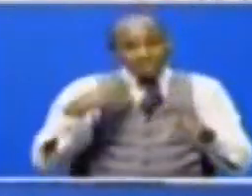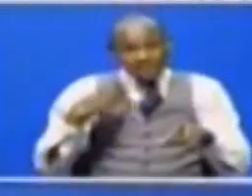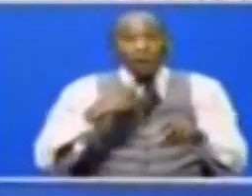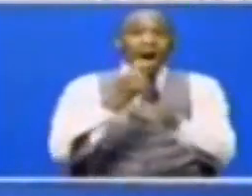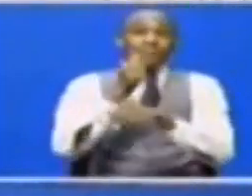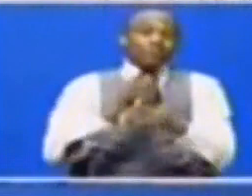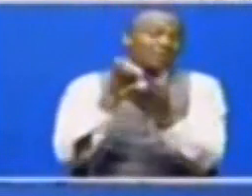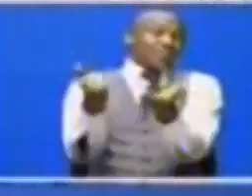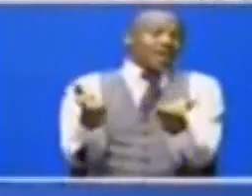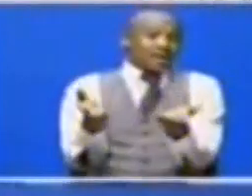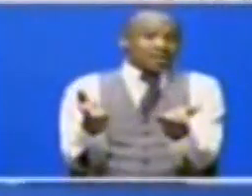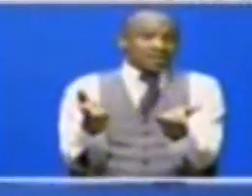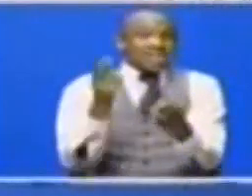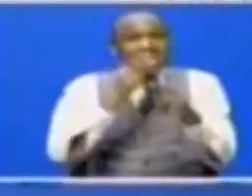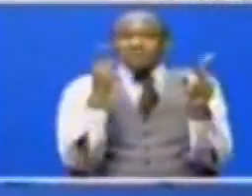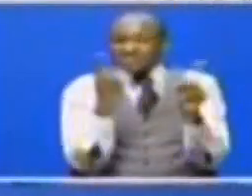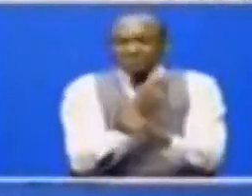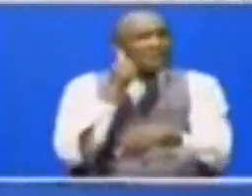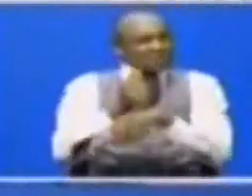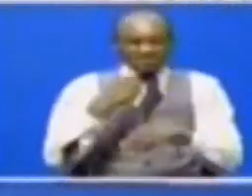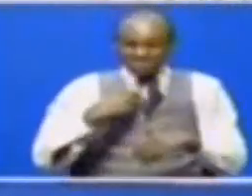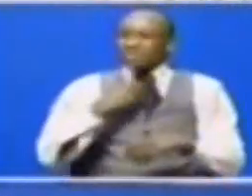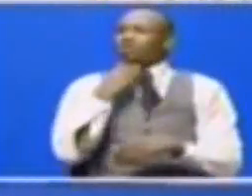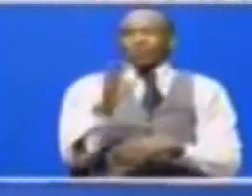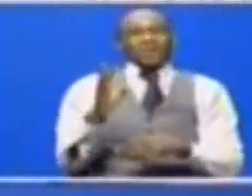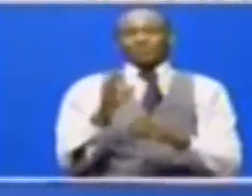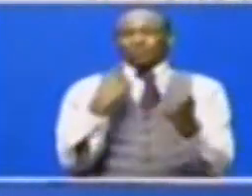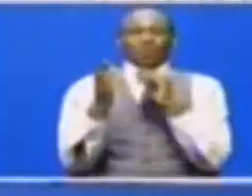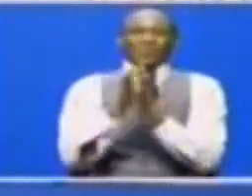majina kadhaa. Wananitusi na mimi sitakangi